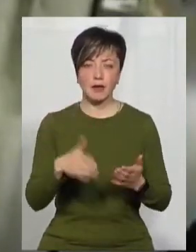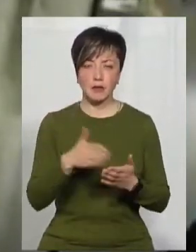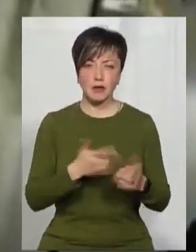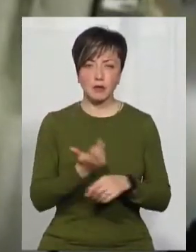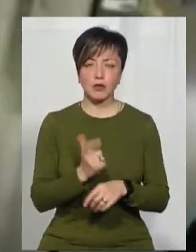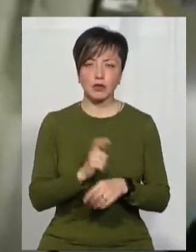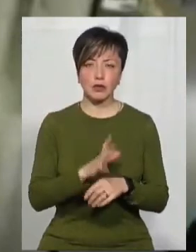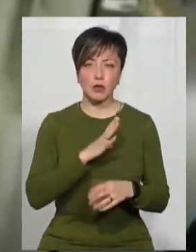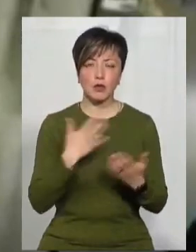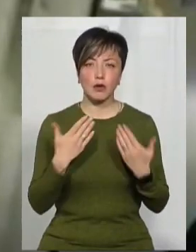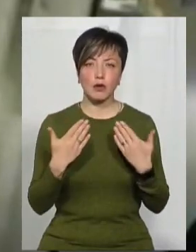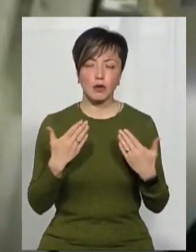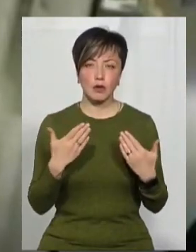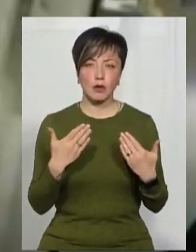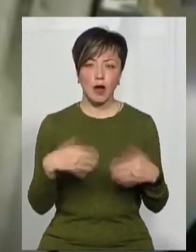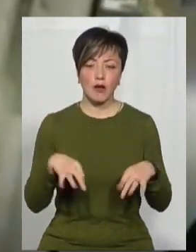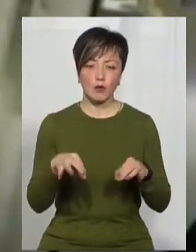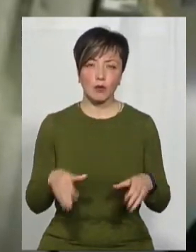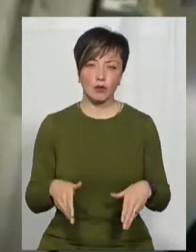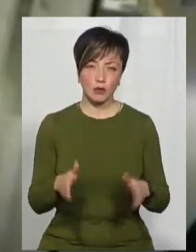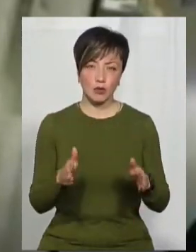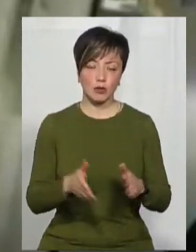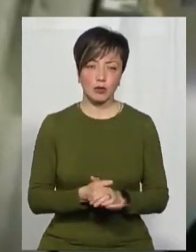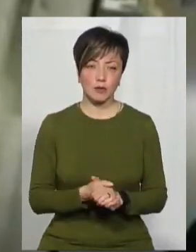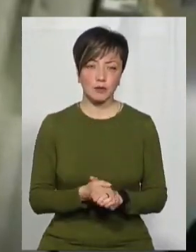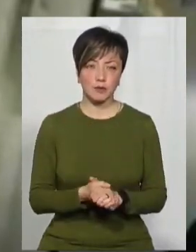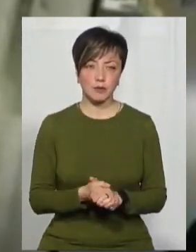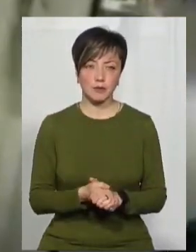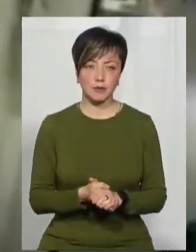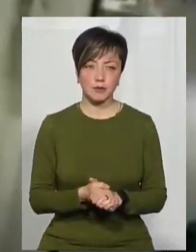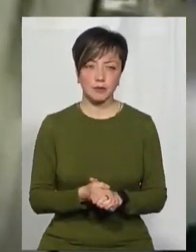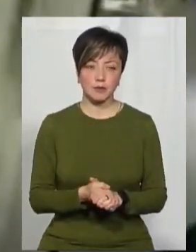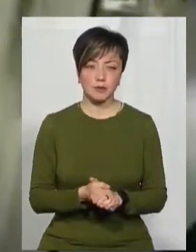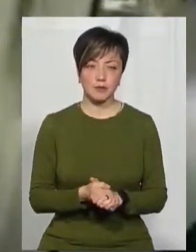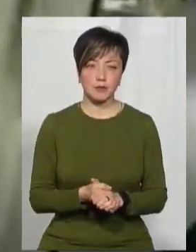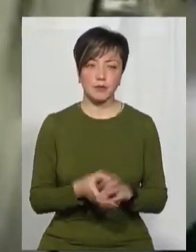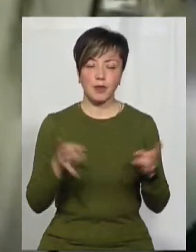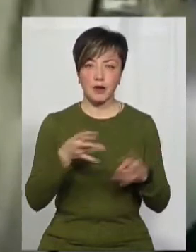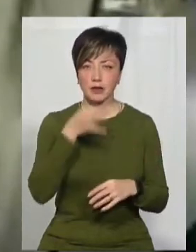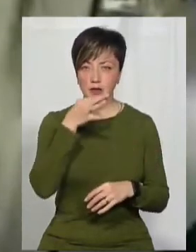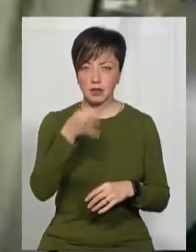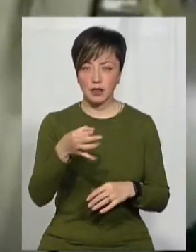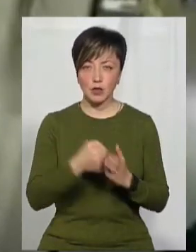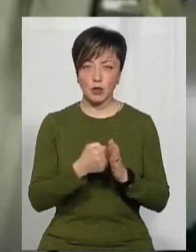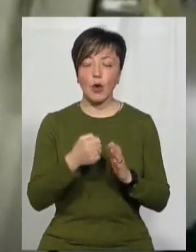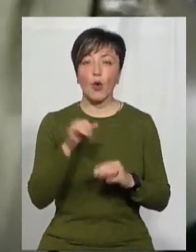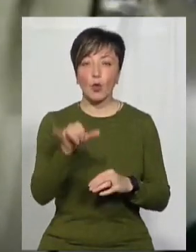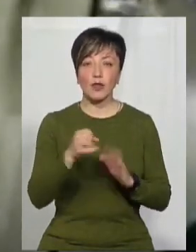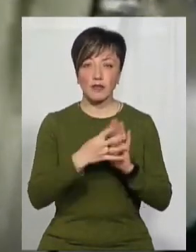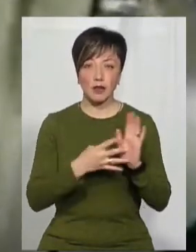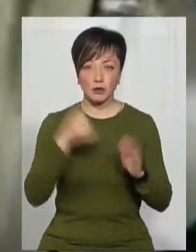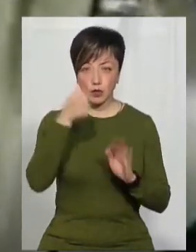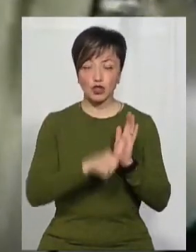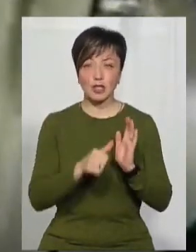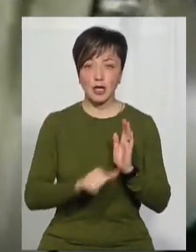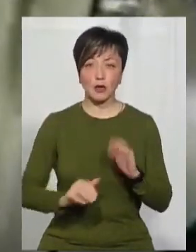стосувалося це автомобільних доріг. Також варто зазначити, що, наприклад, у 2019 році